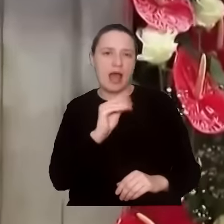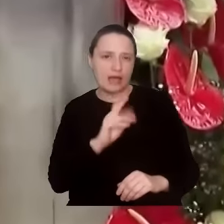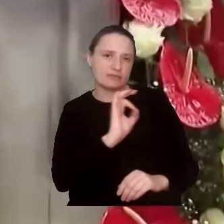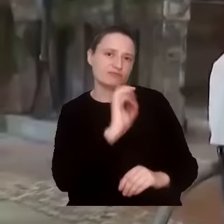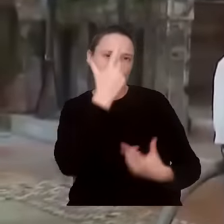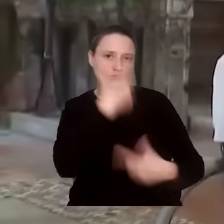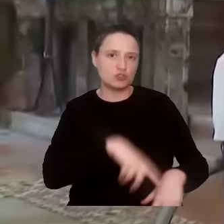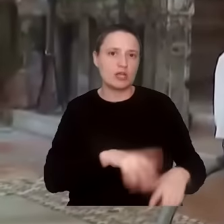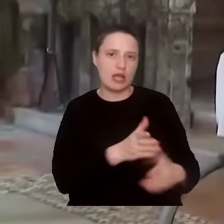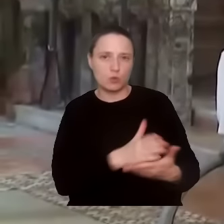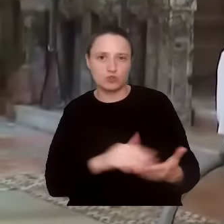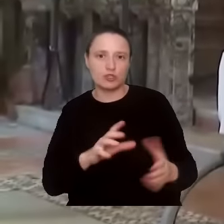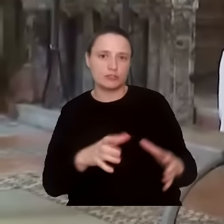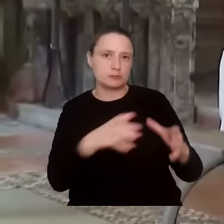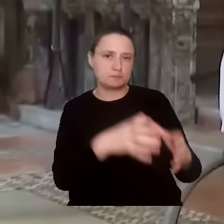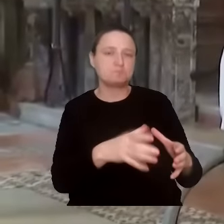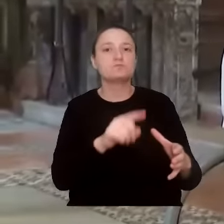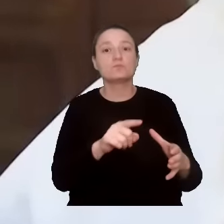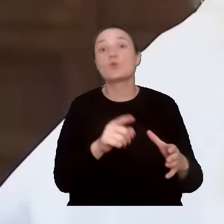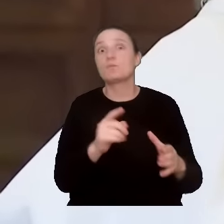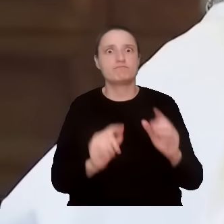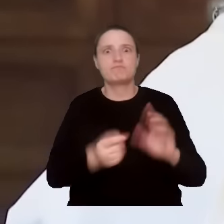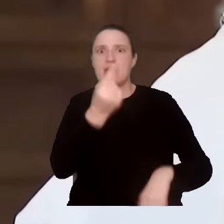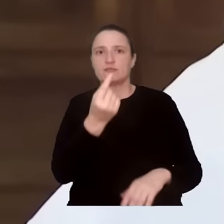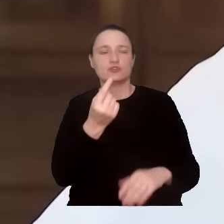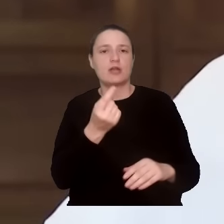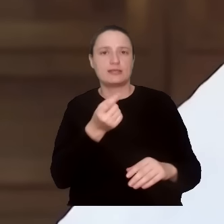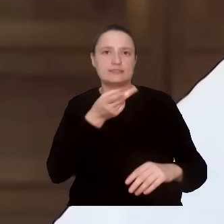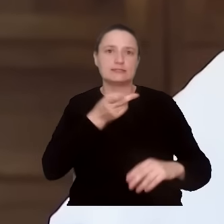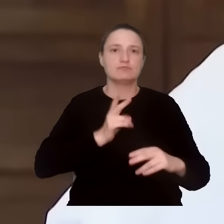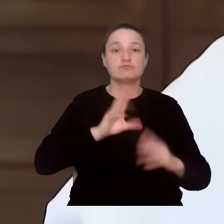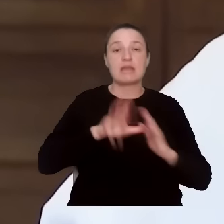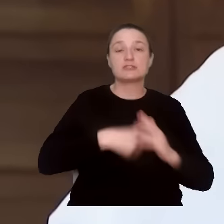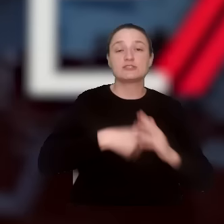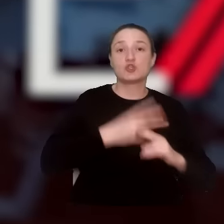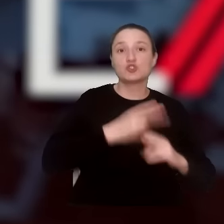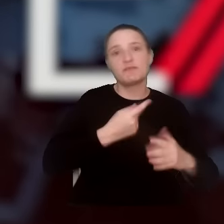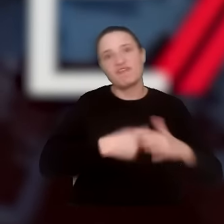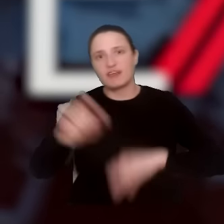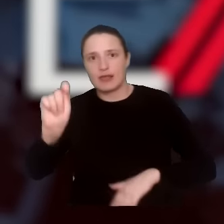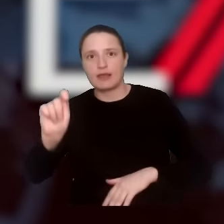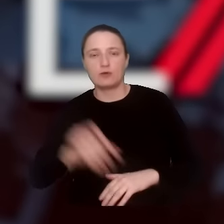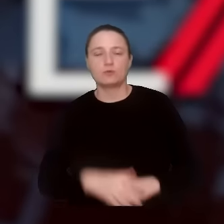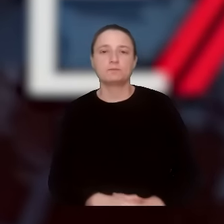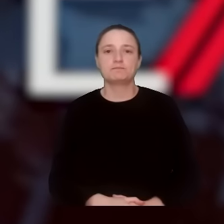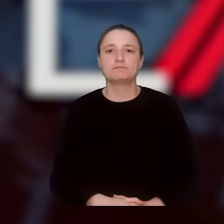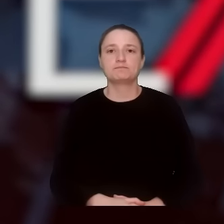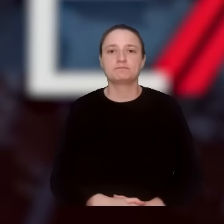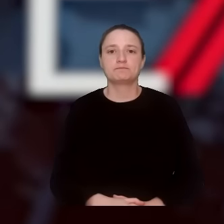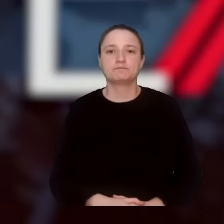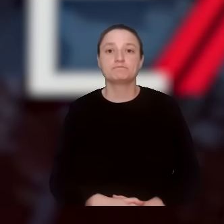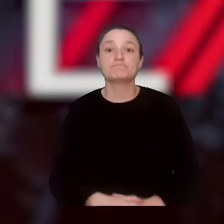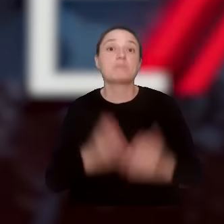pierwszą podróżą papieża Franciszka poza Rzym od czasów pielgrzymki do Francji we wrześniu ubiegłego roku. Papież w Wenecji, a my